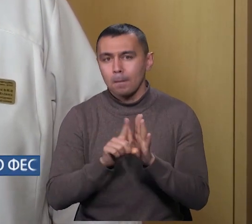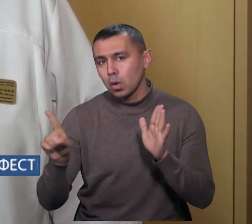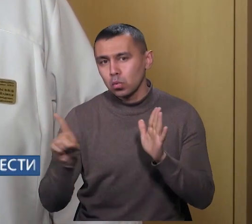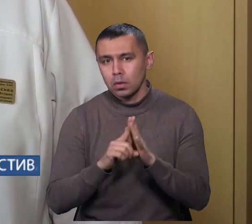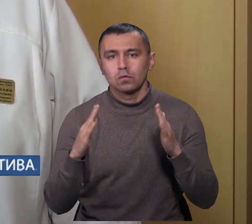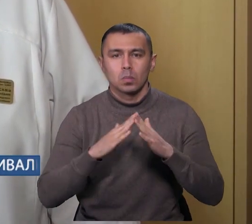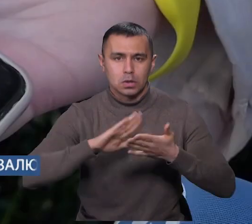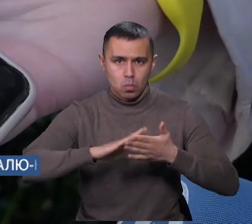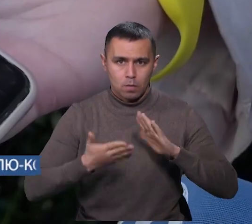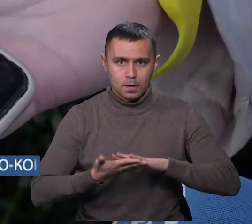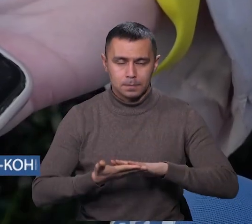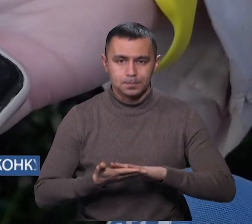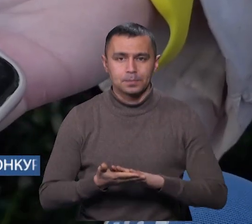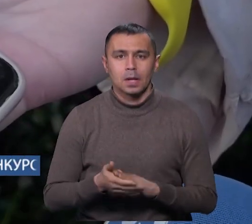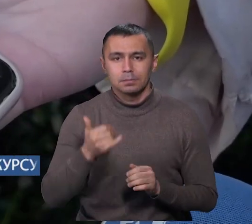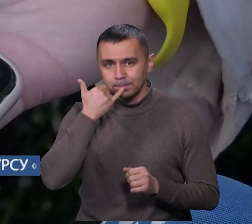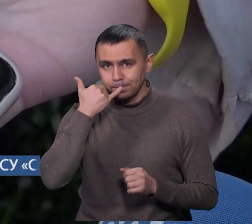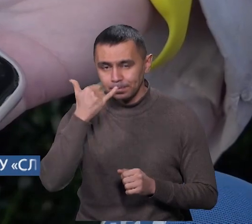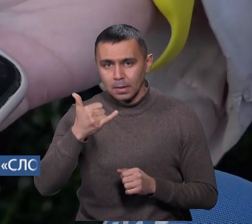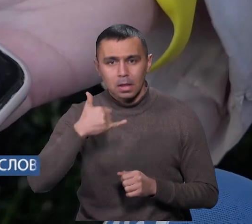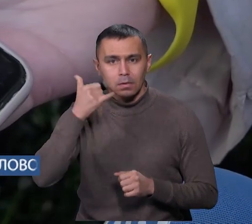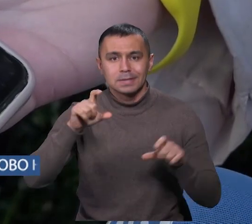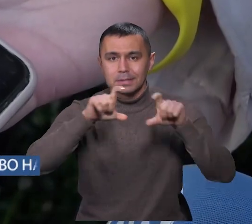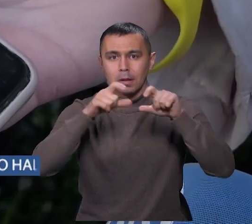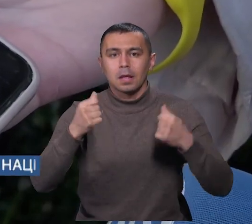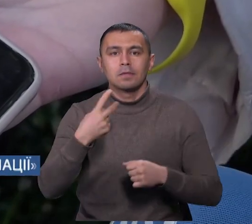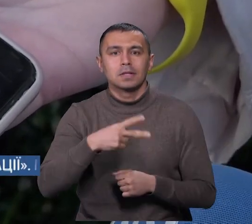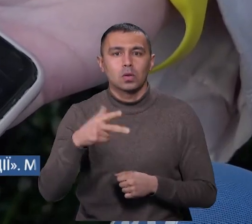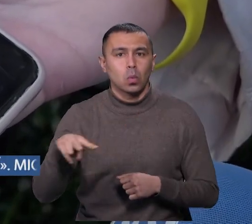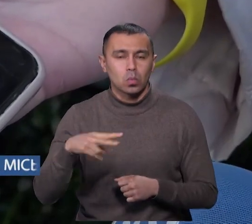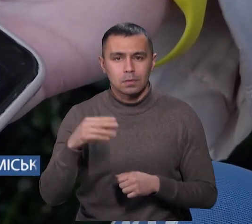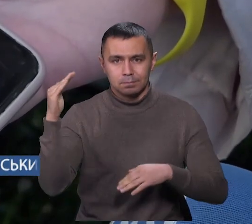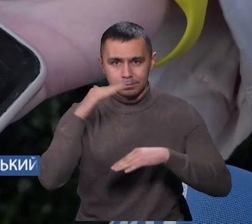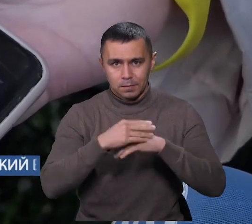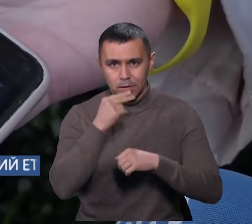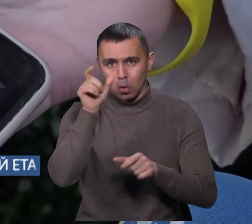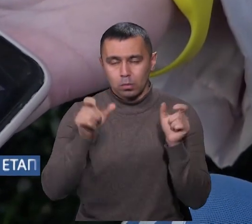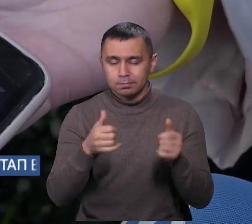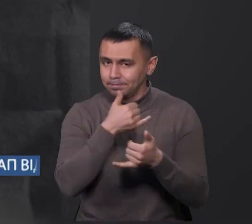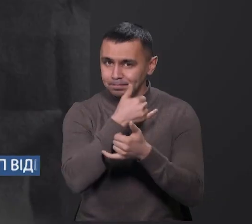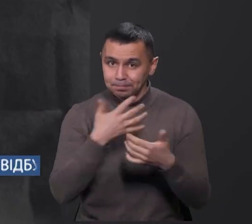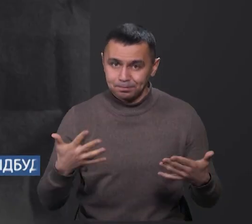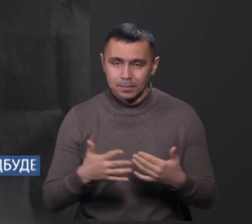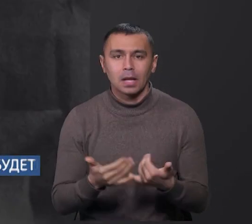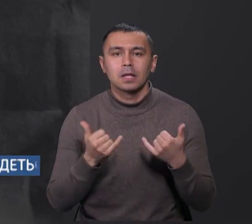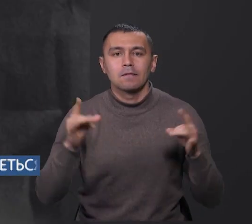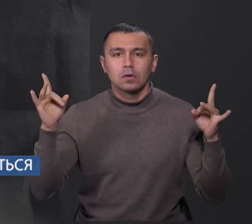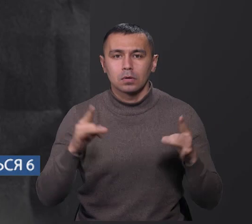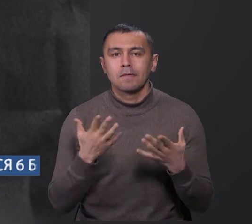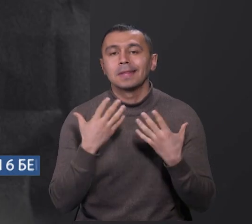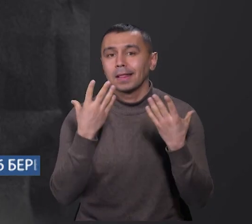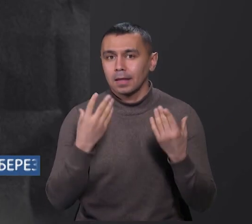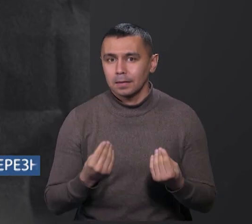в домашніх умовах. Зв'язатися телефоном із закладом, де 23 лютого вечеряли люди, не вдалося. Нині в ресторані